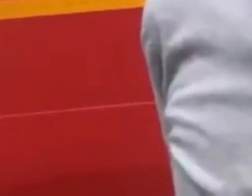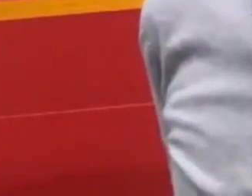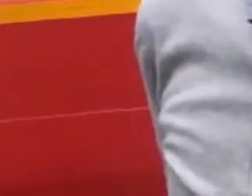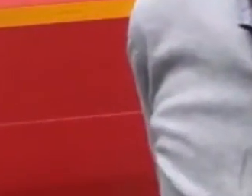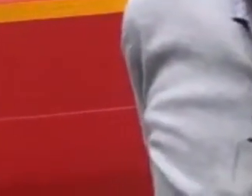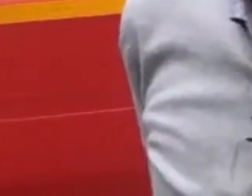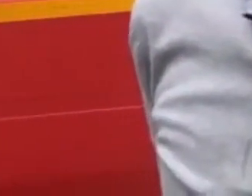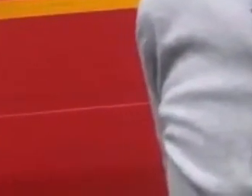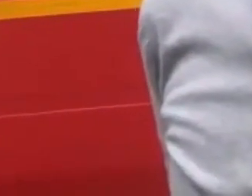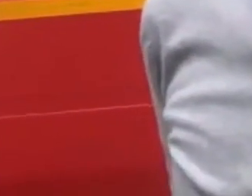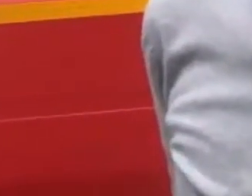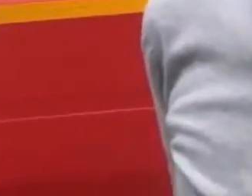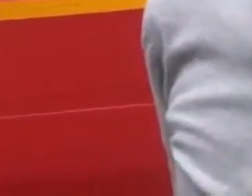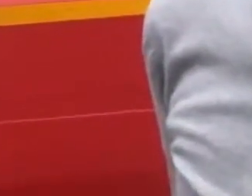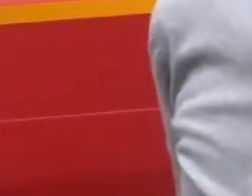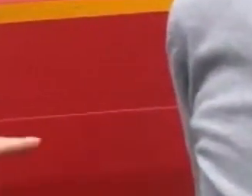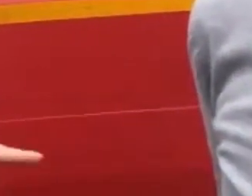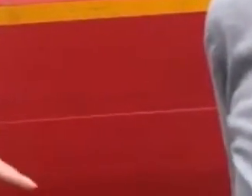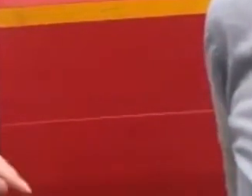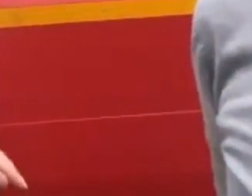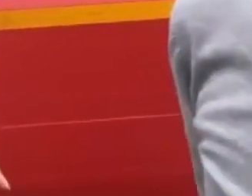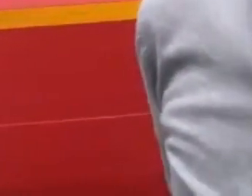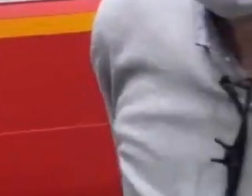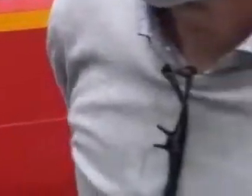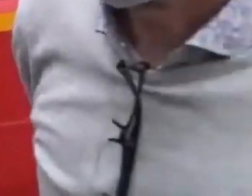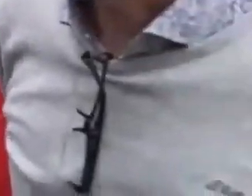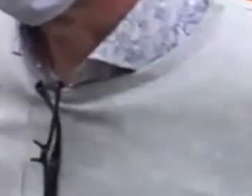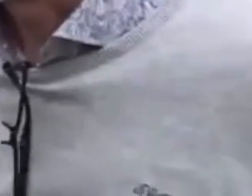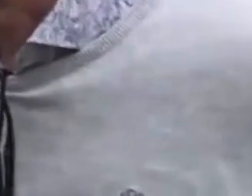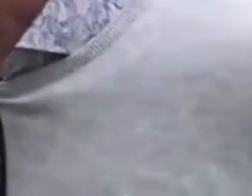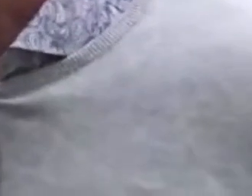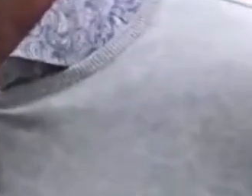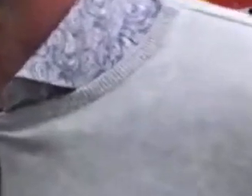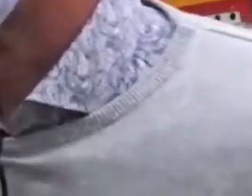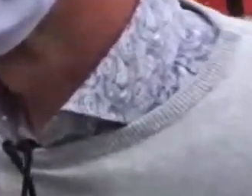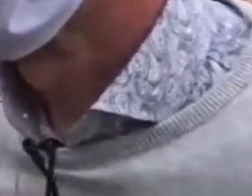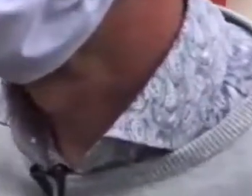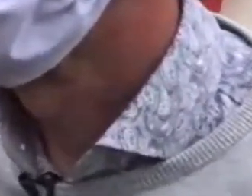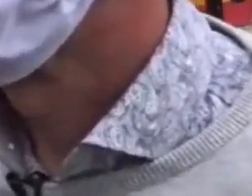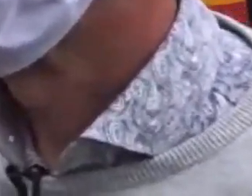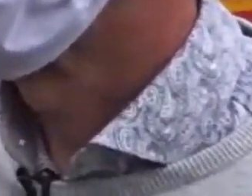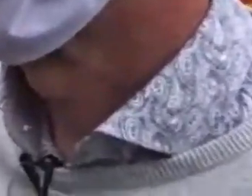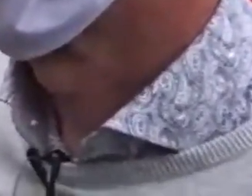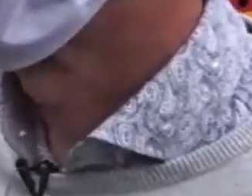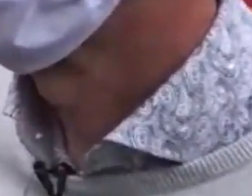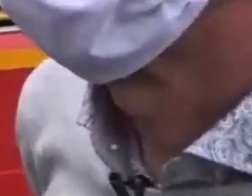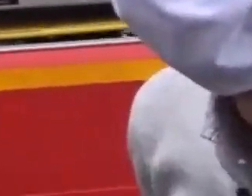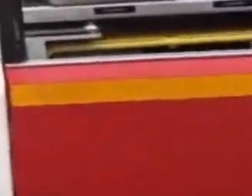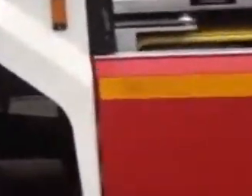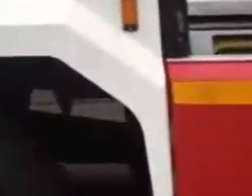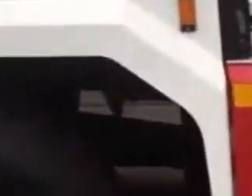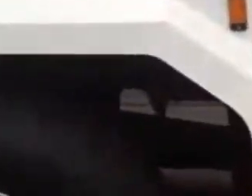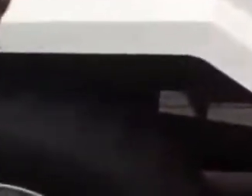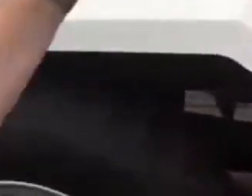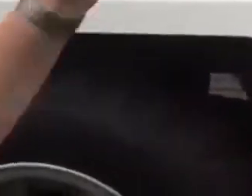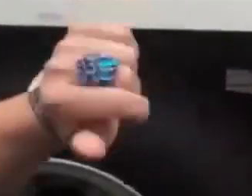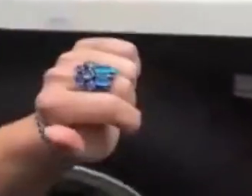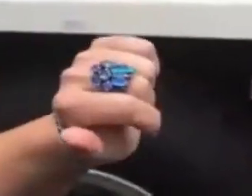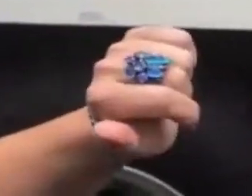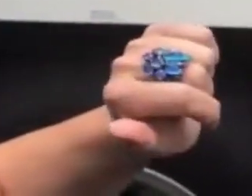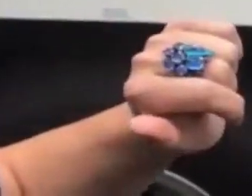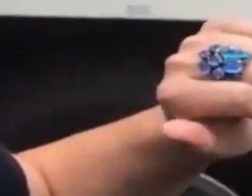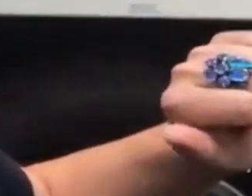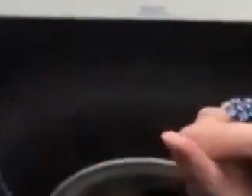recht weiß, Beschaffung, aber das Und Ausstattung. und Ausstattung, genau. Das heißt, genau